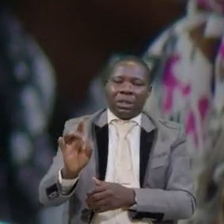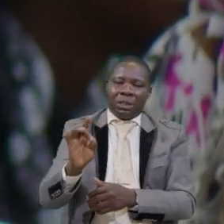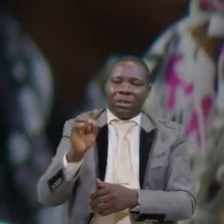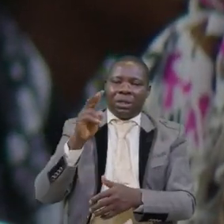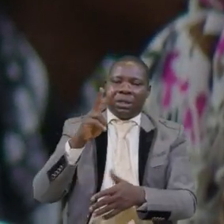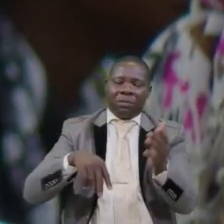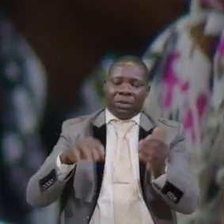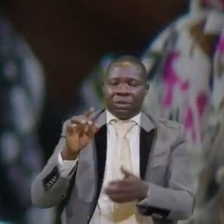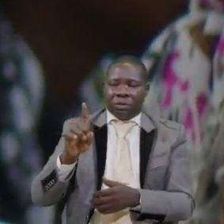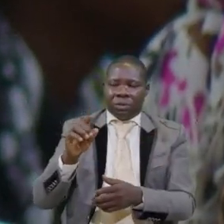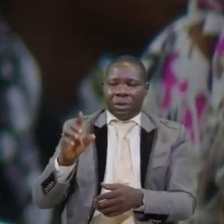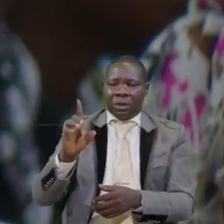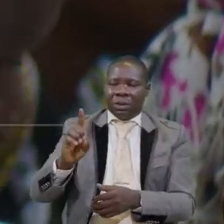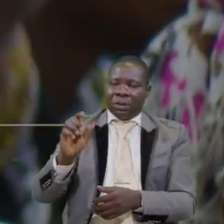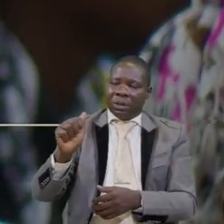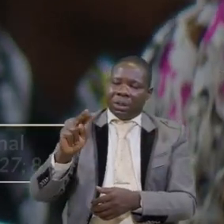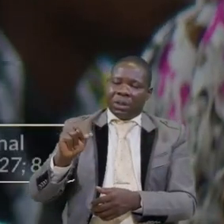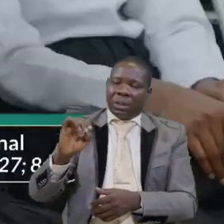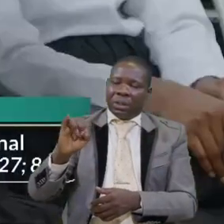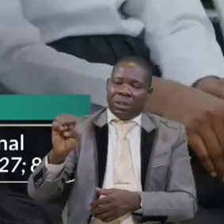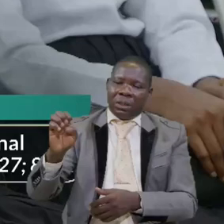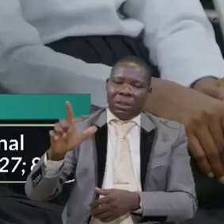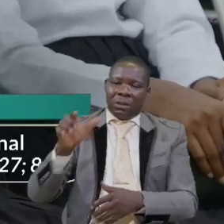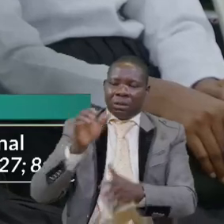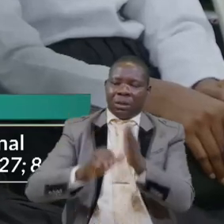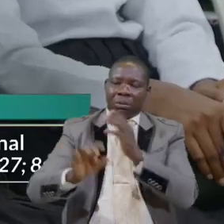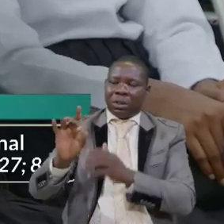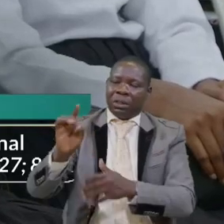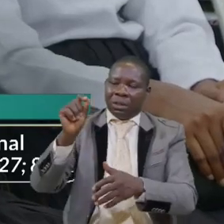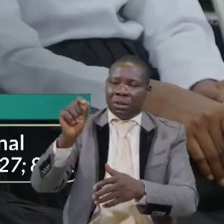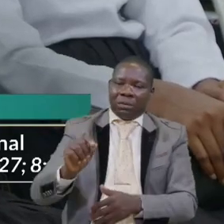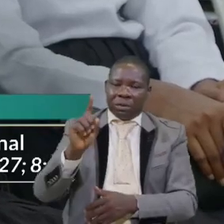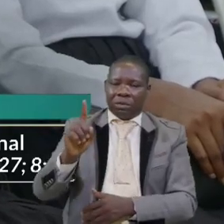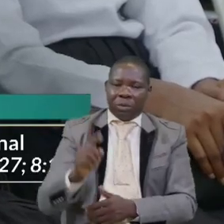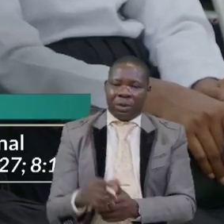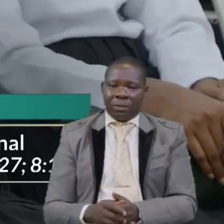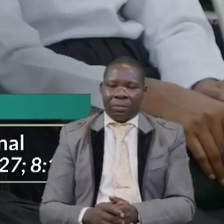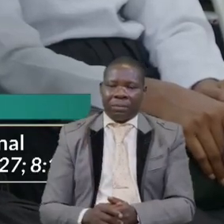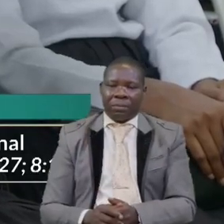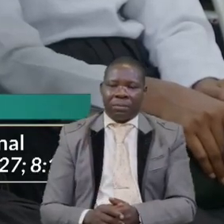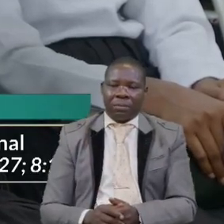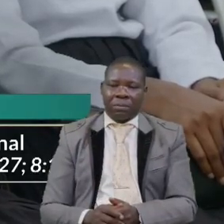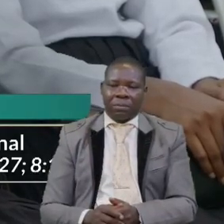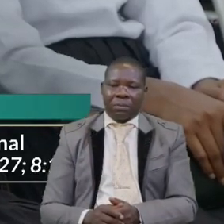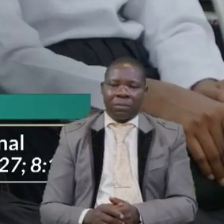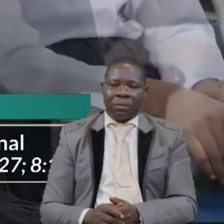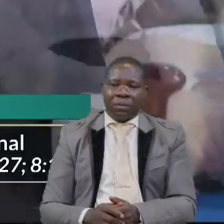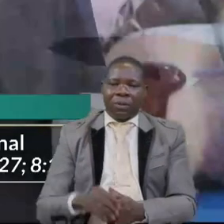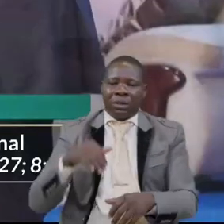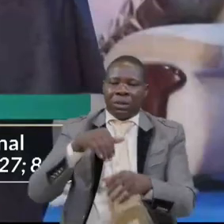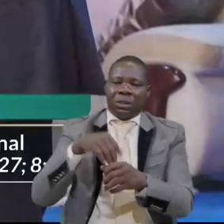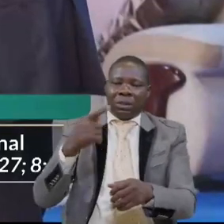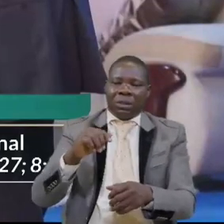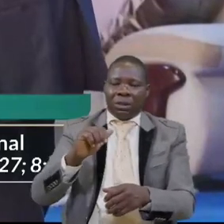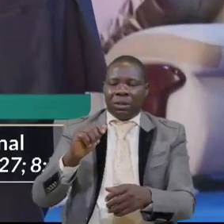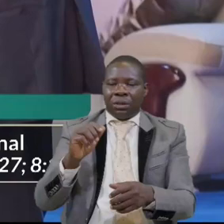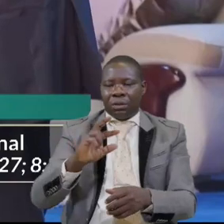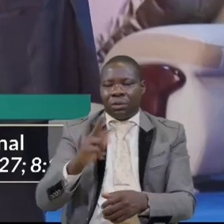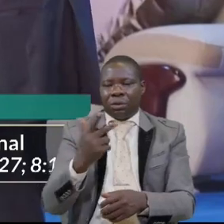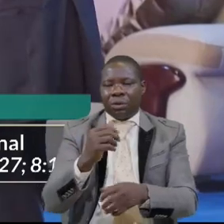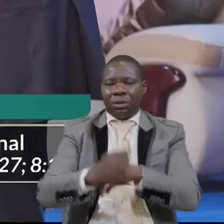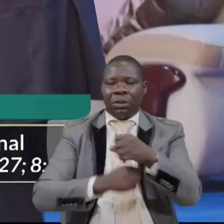Daniel 8, verset 1. Il nous dit, La troisième année du règne du